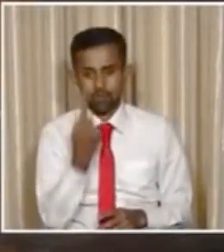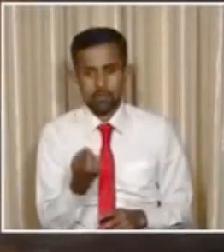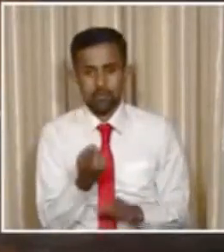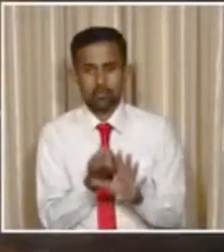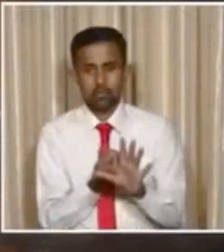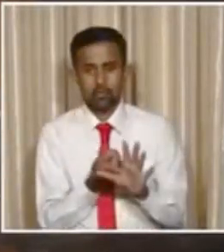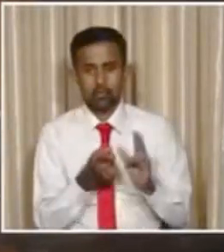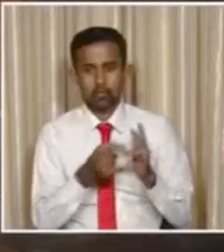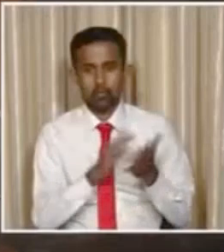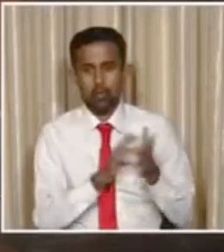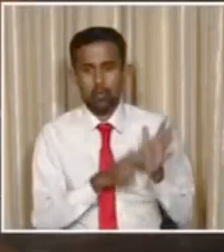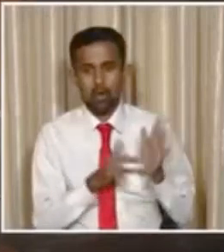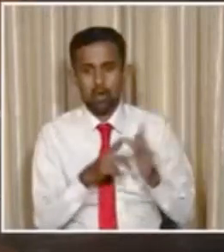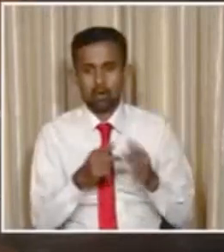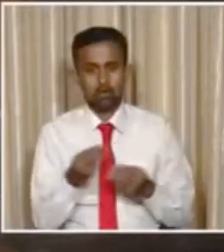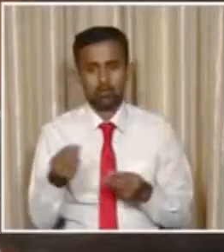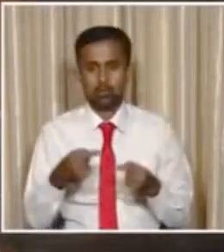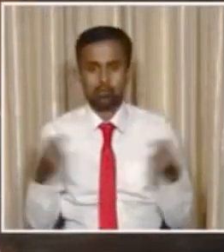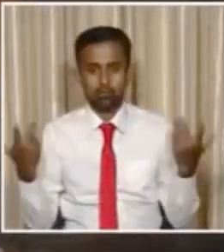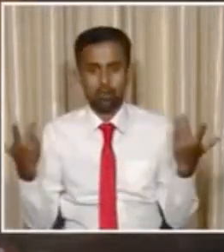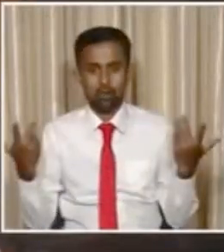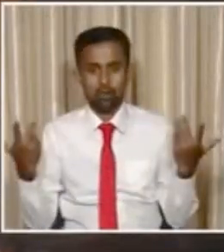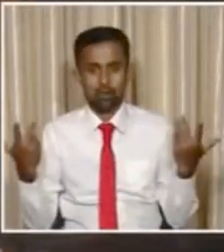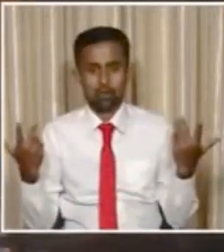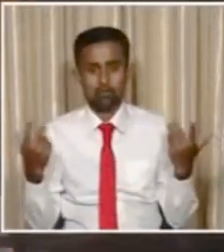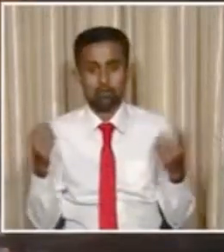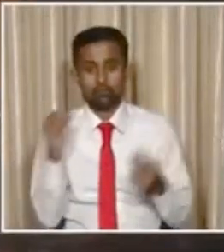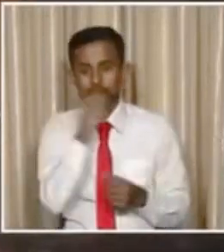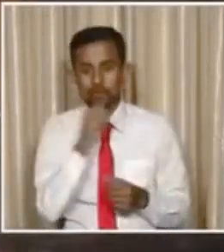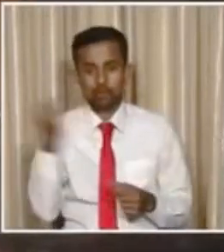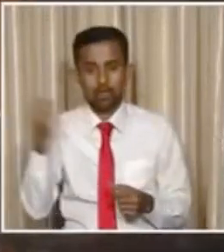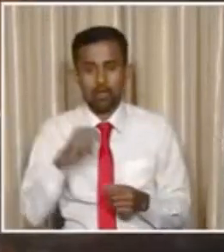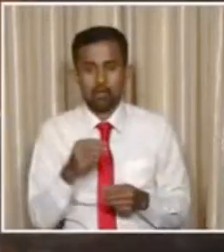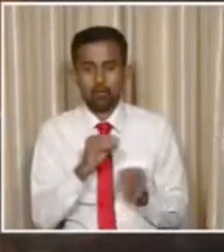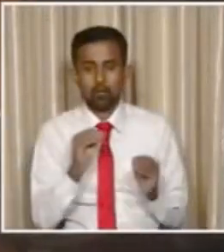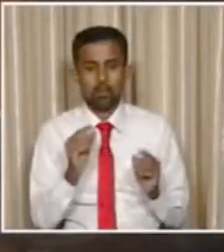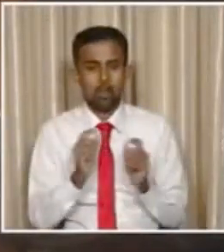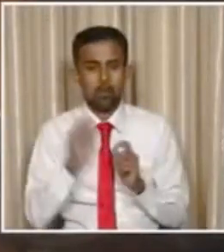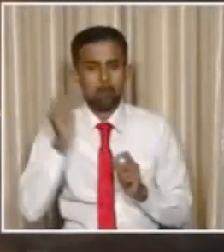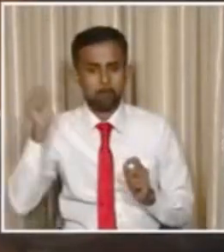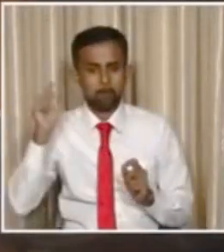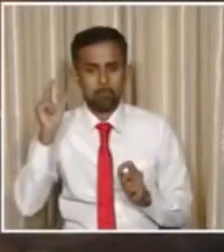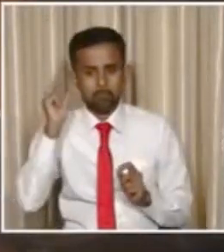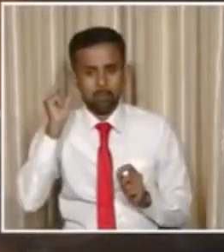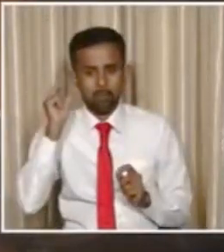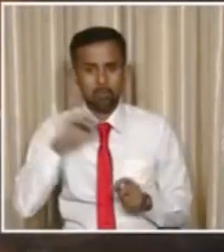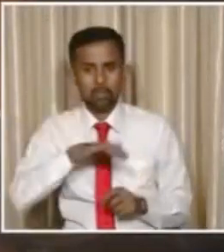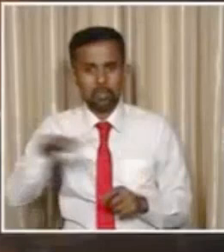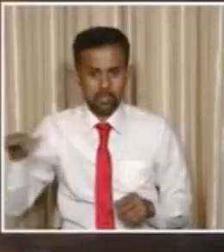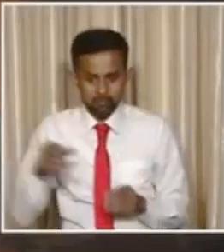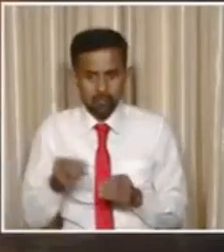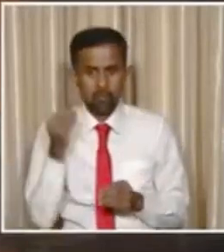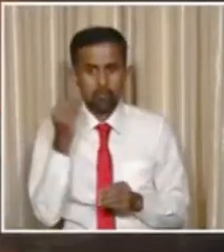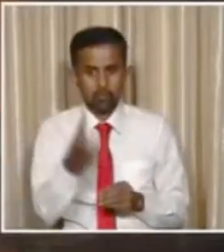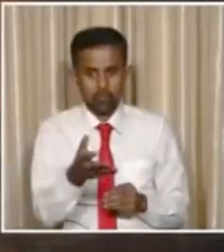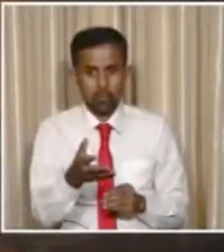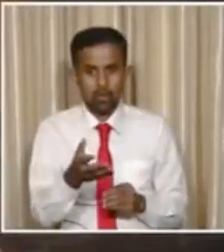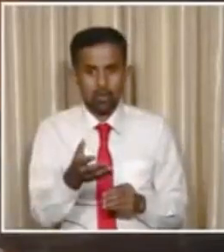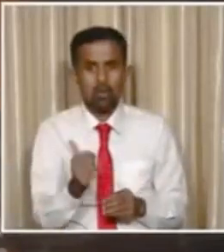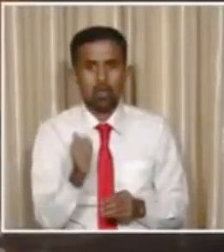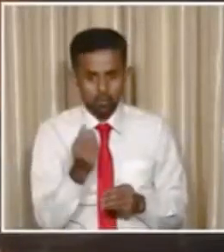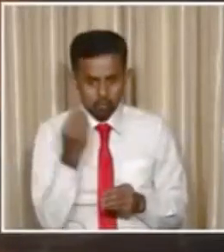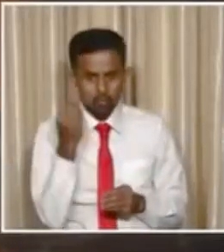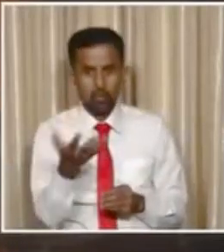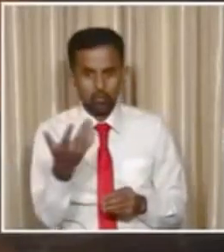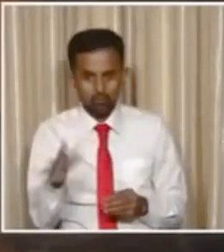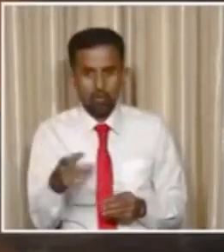යොහානිට දුන්න එකට මම නම් විරුද්ධ නැහැ. හැබැයි යොහානි සින්දු කියලා මේ ආවට මං හිතන්නේ බත්තරමුල්ල පැත්තේ ඉඩමක් දීලා තිබ්බා. ඇයි දීලා තිබ්බා?